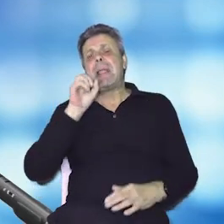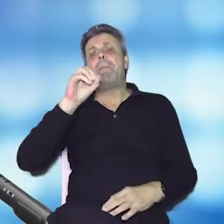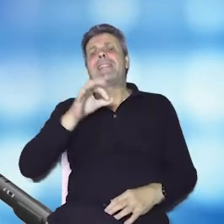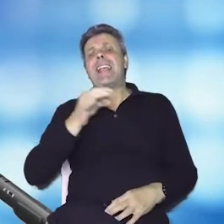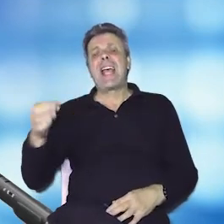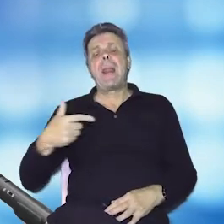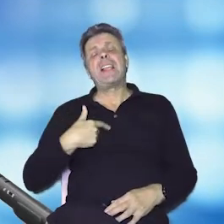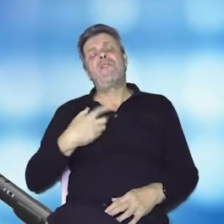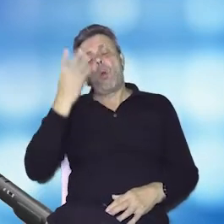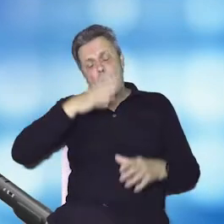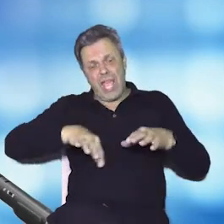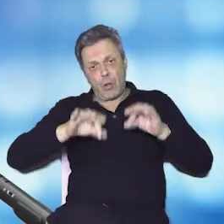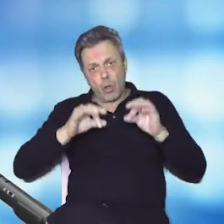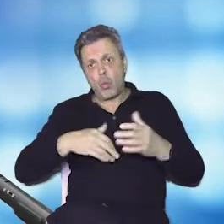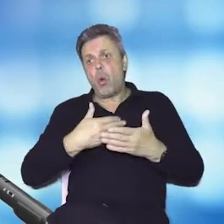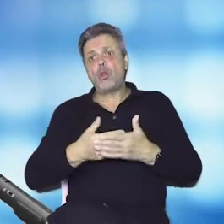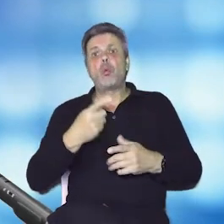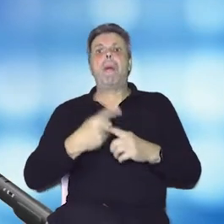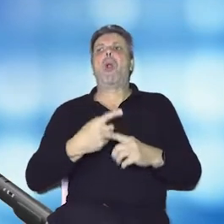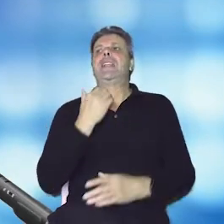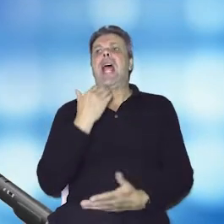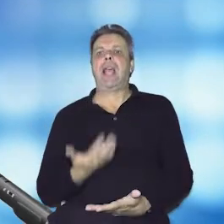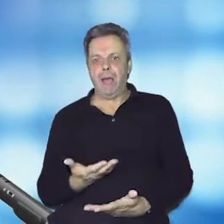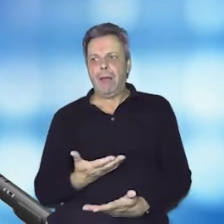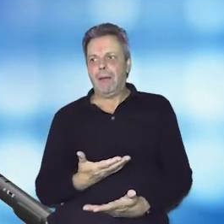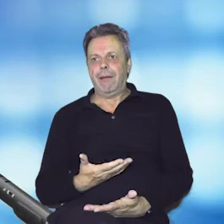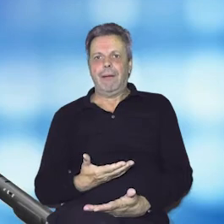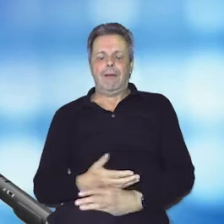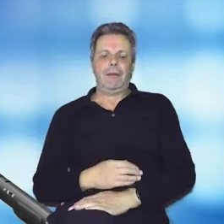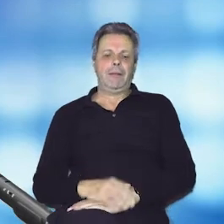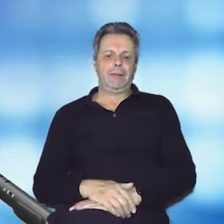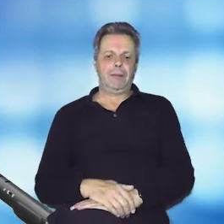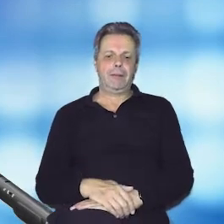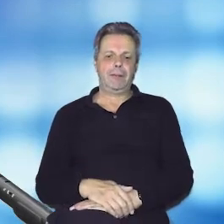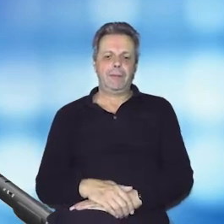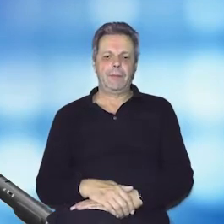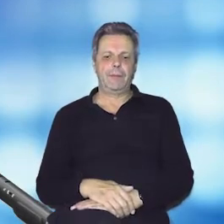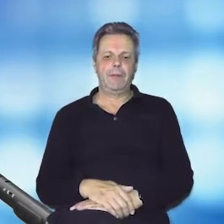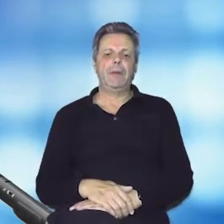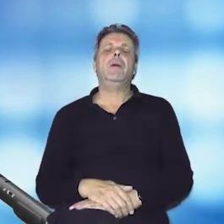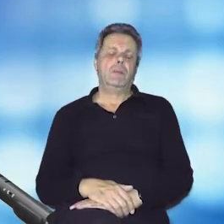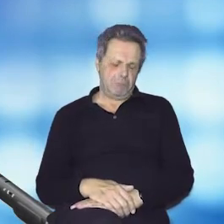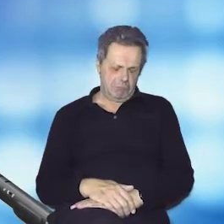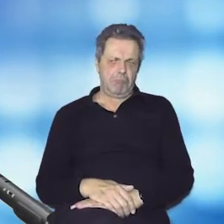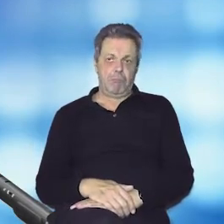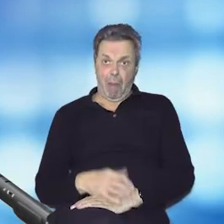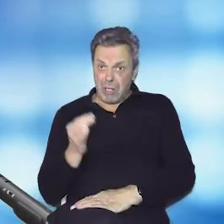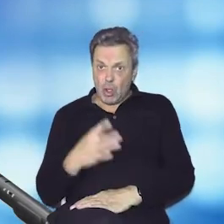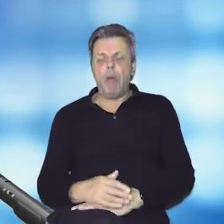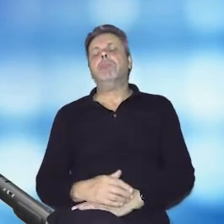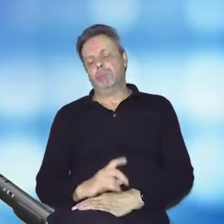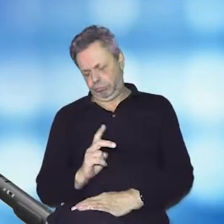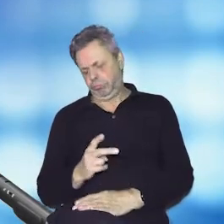na svoju dijagnozu u odnosu na recimo pola sata ili sat kada mi njima možemo to dati. Tako brzo? Možemo, zato što